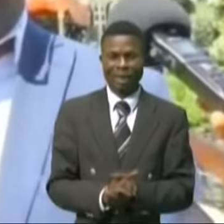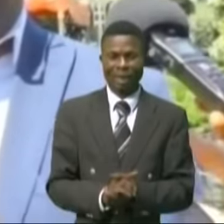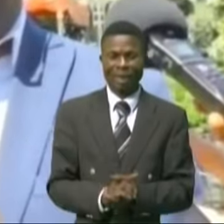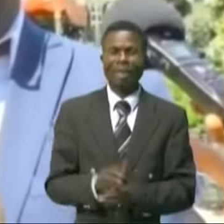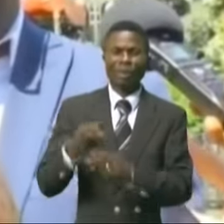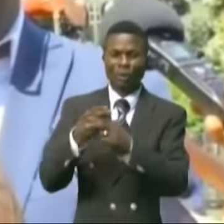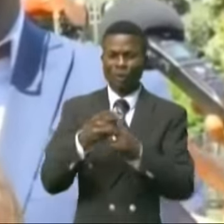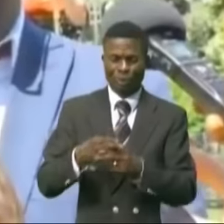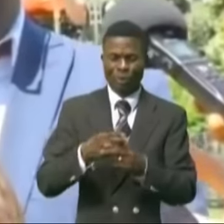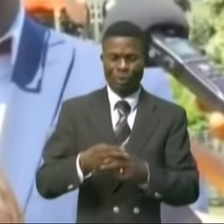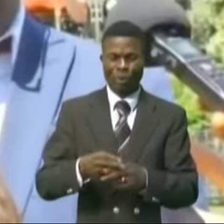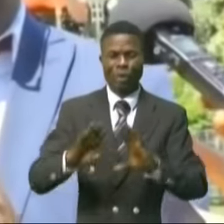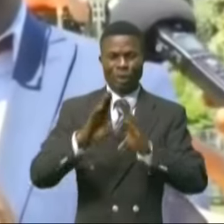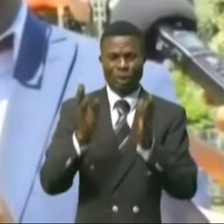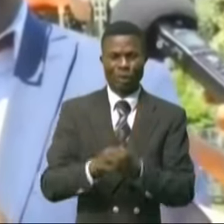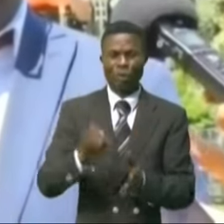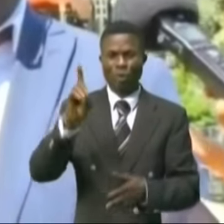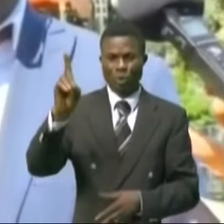insécurisée,